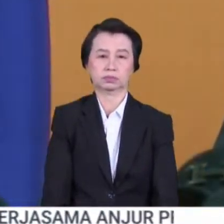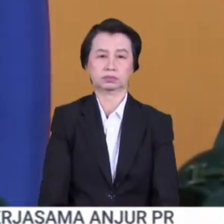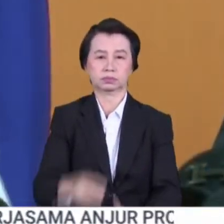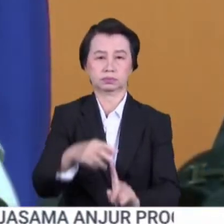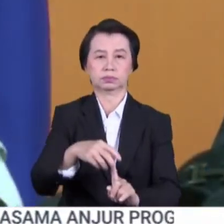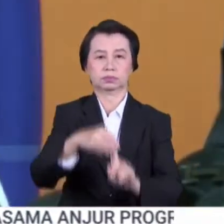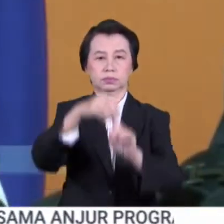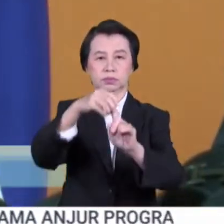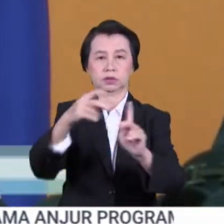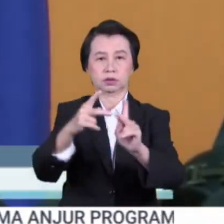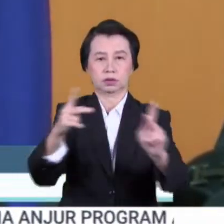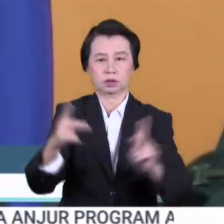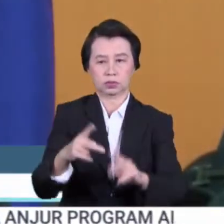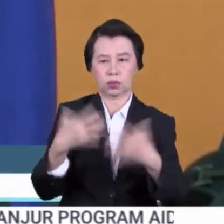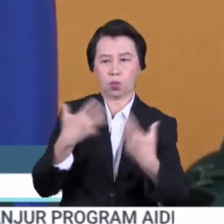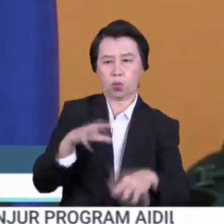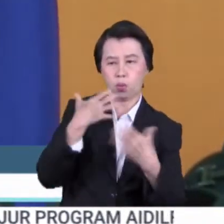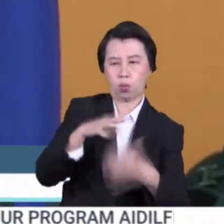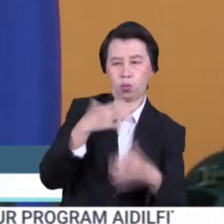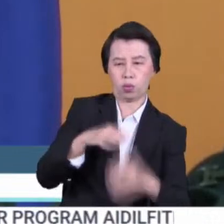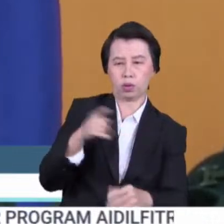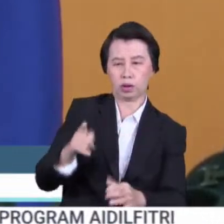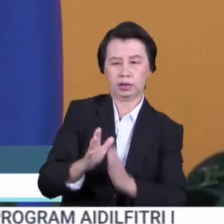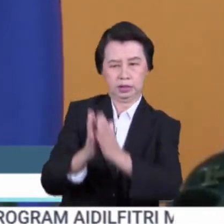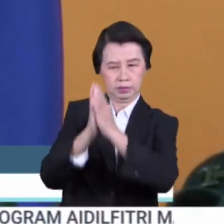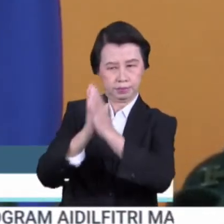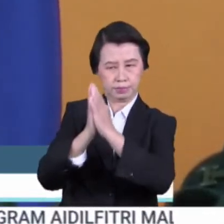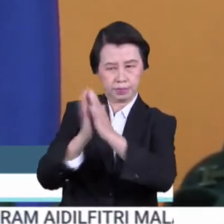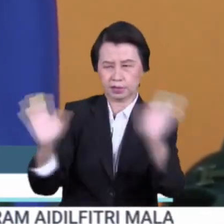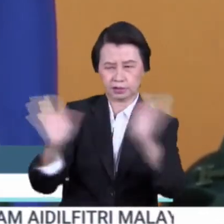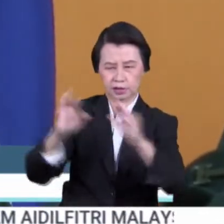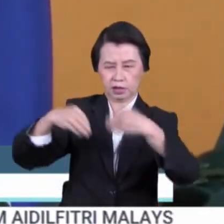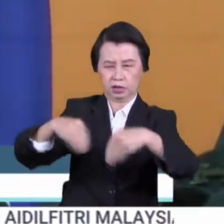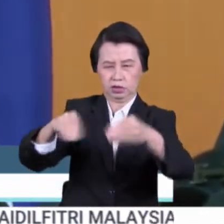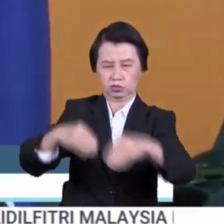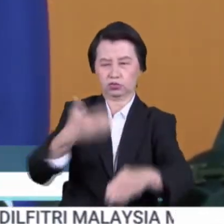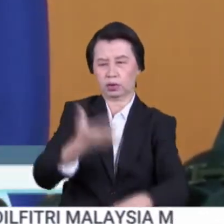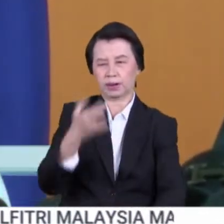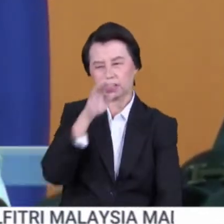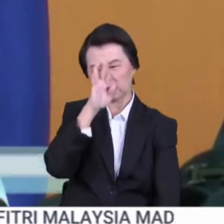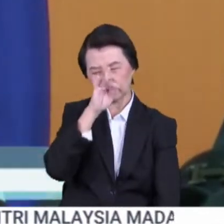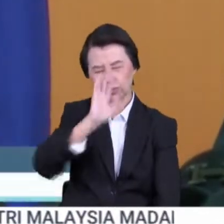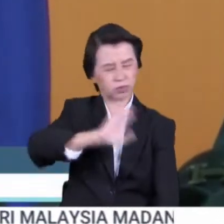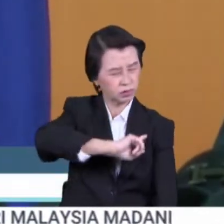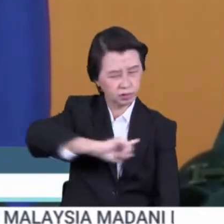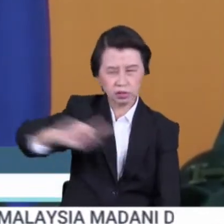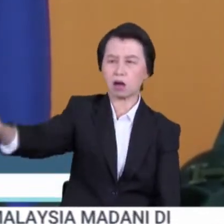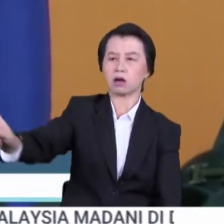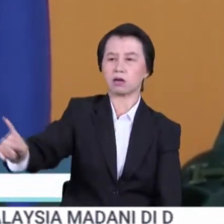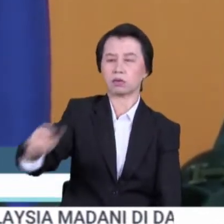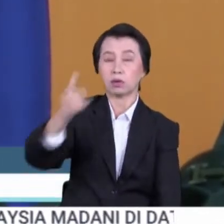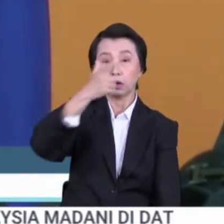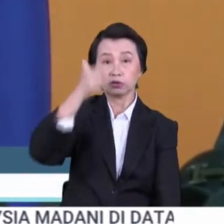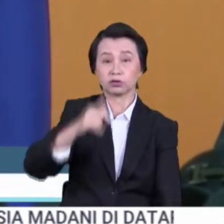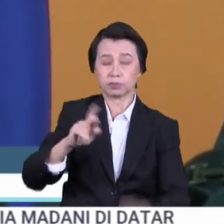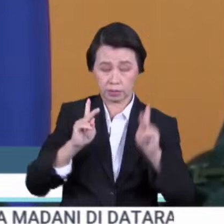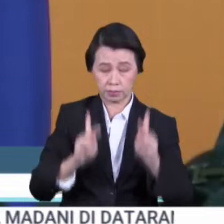Especially ni kawasan-kawasan hotspot tourism ni, tolonglah jangan jual benda-benda barang tiruan ni. Sebab pihak